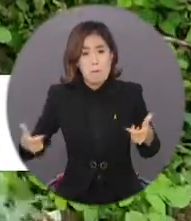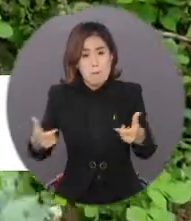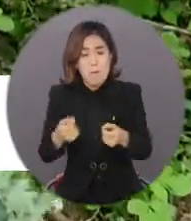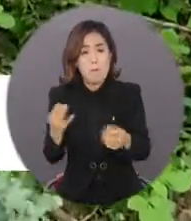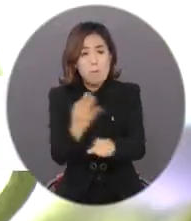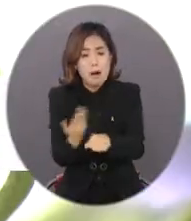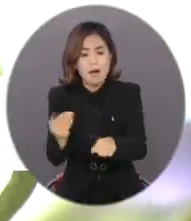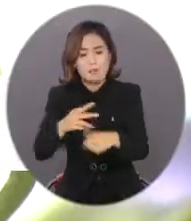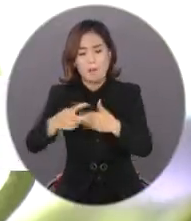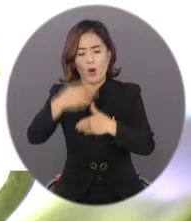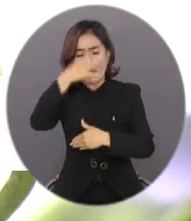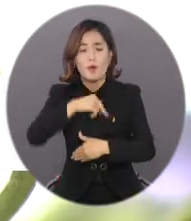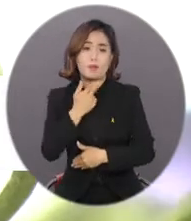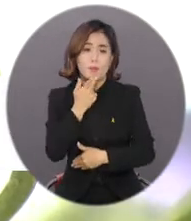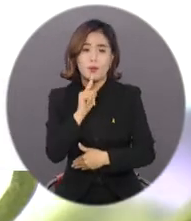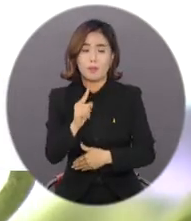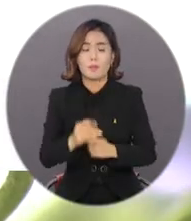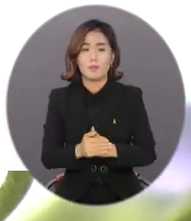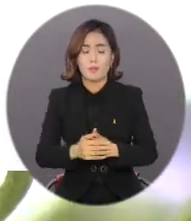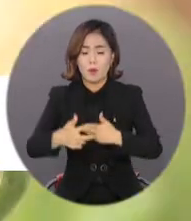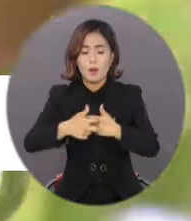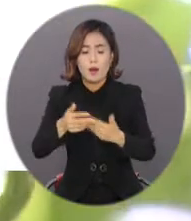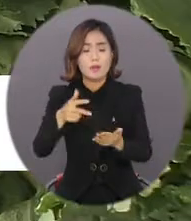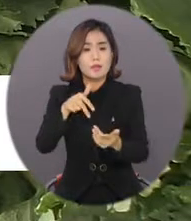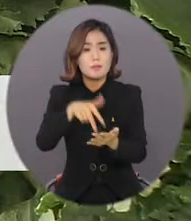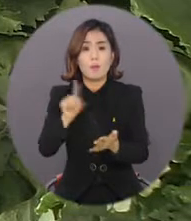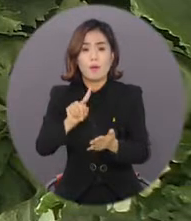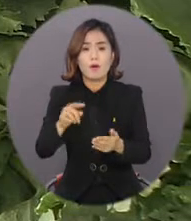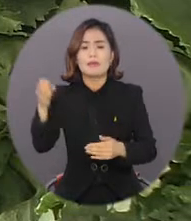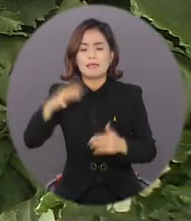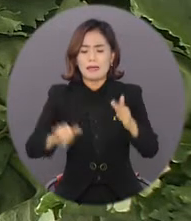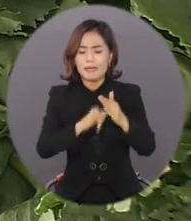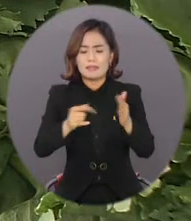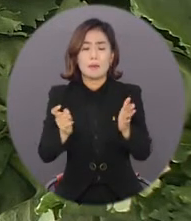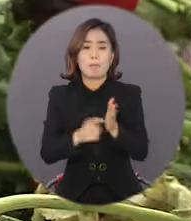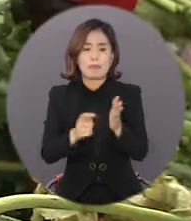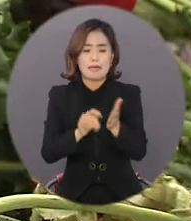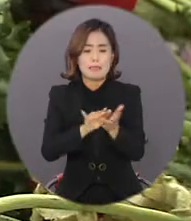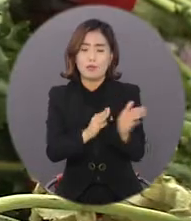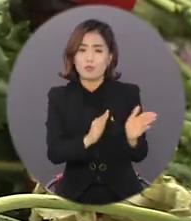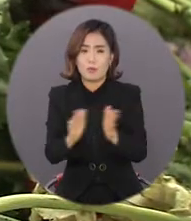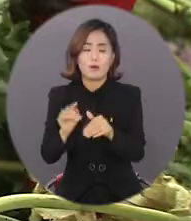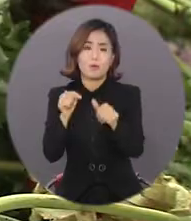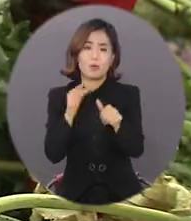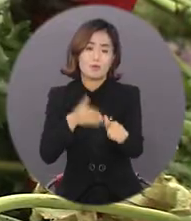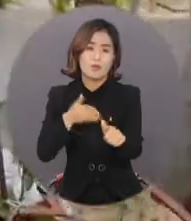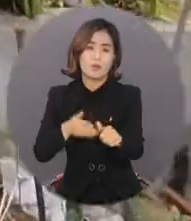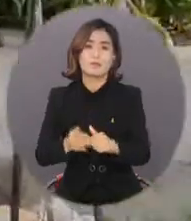외에는 의학적 효능은 없습니다. 의학계에서는 차라리 가정용 상비약을 구비해 놓을 것을 권장하고